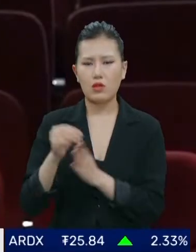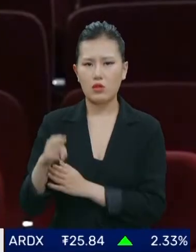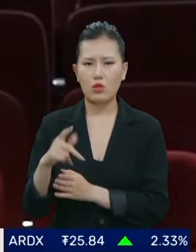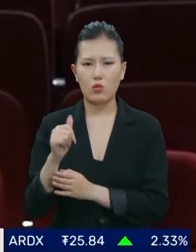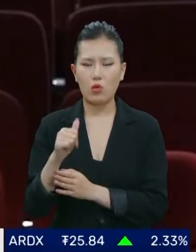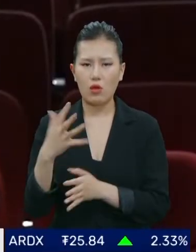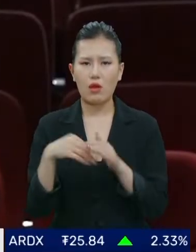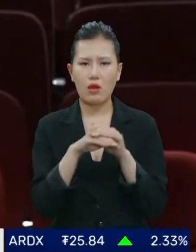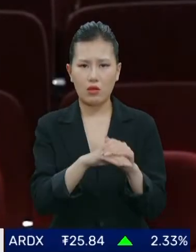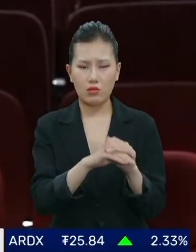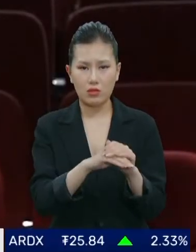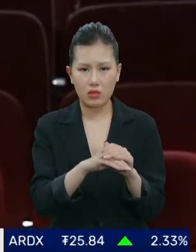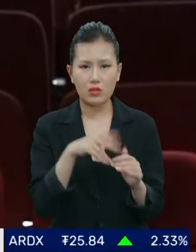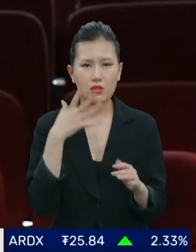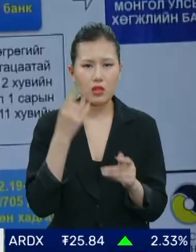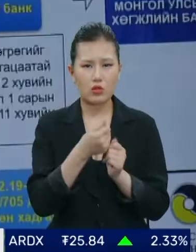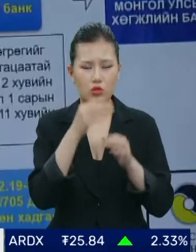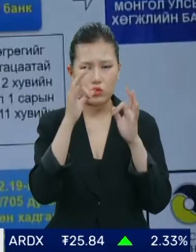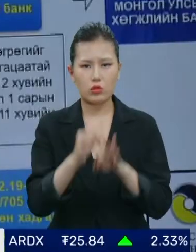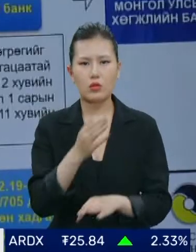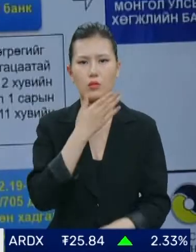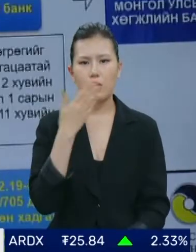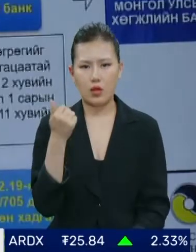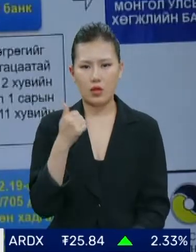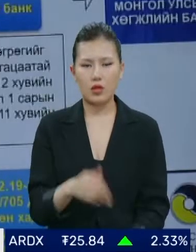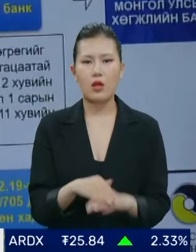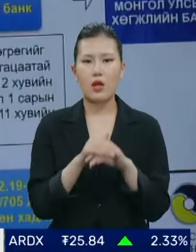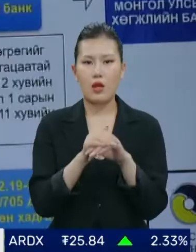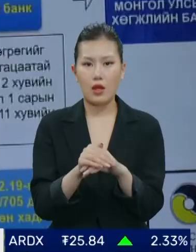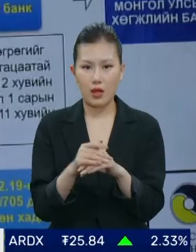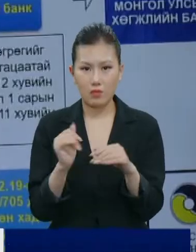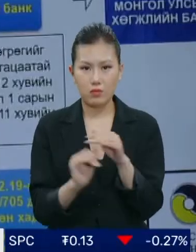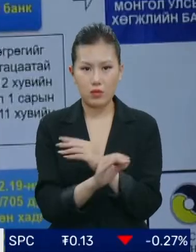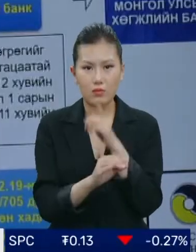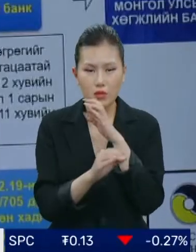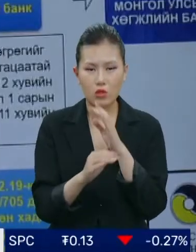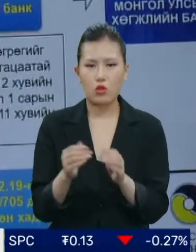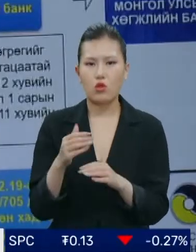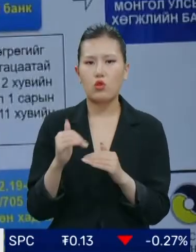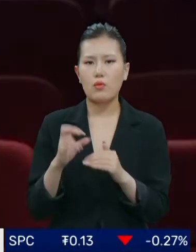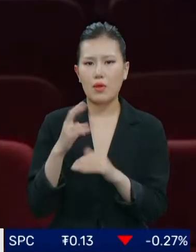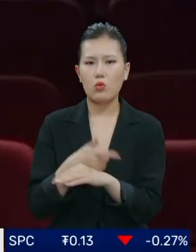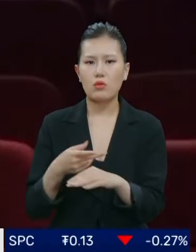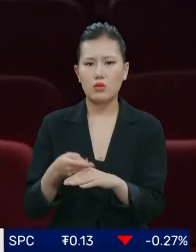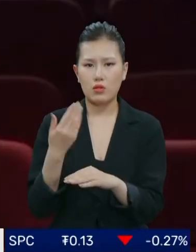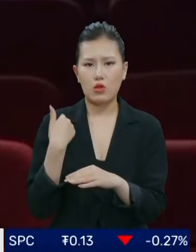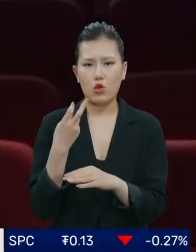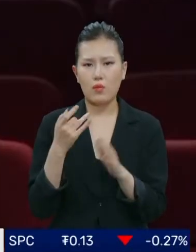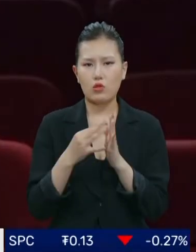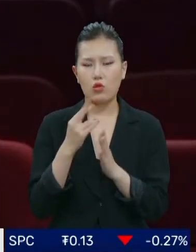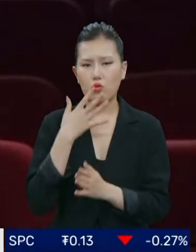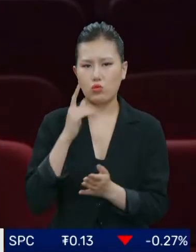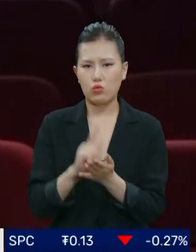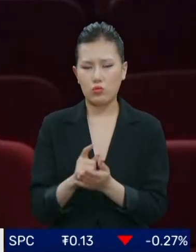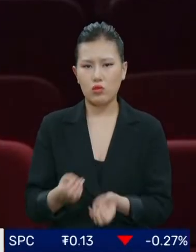нь өнөө хүртэл эргэж төлөвдөөгөөс гадна хадгаламж байршуулах үедээ Хөгжлийн банкны гүйцэтгэх захирлын 2017 онд батлсан